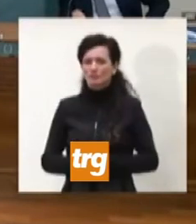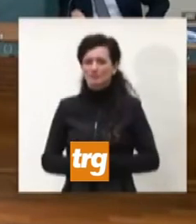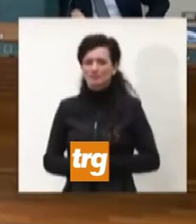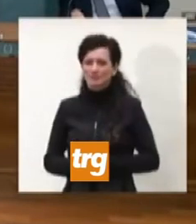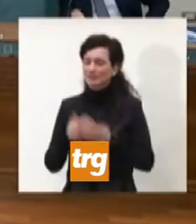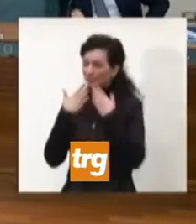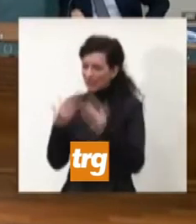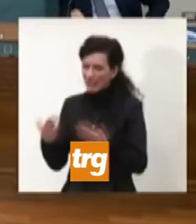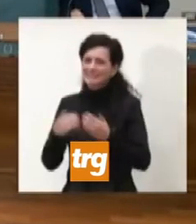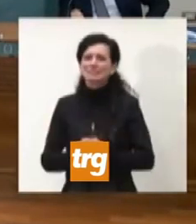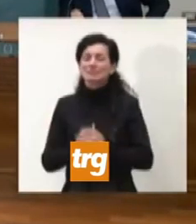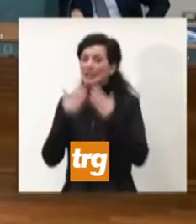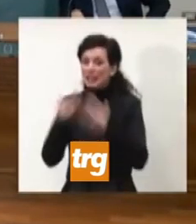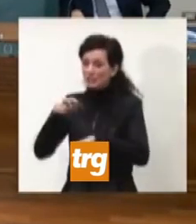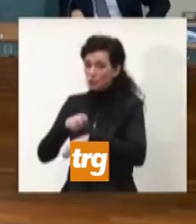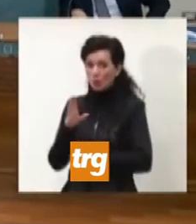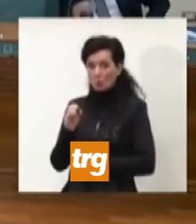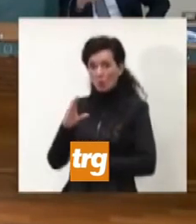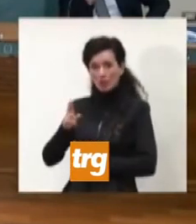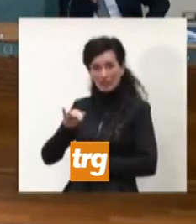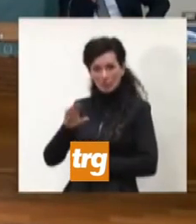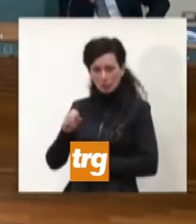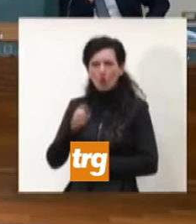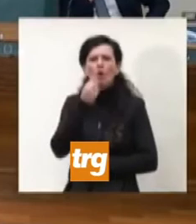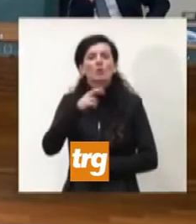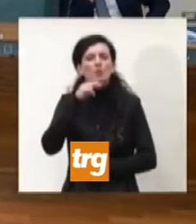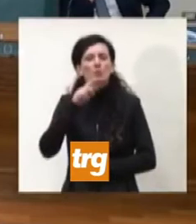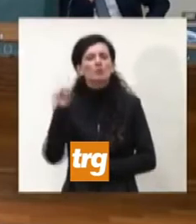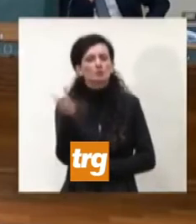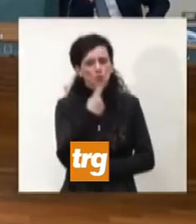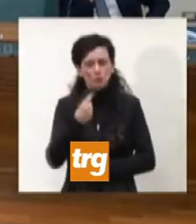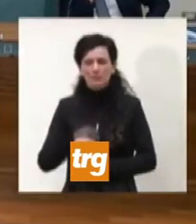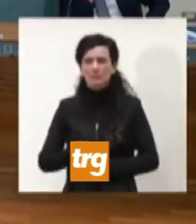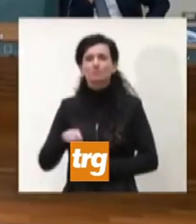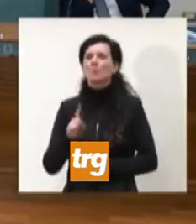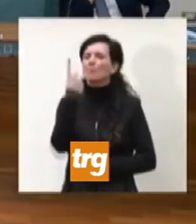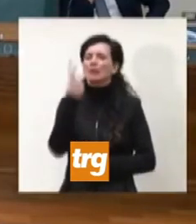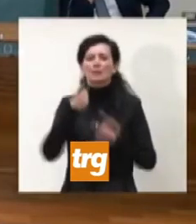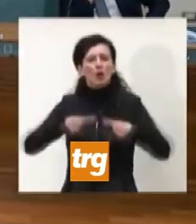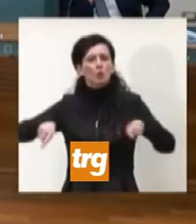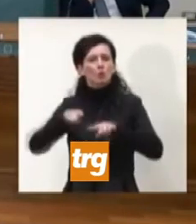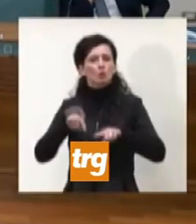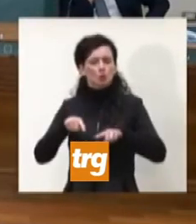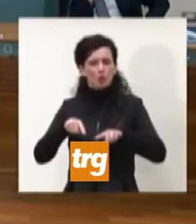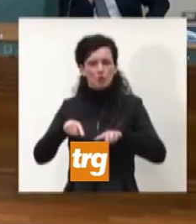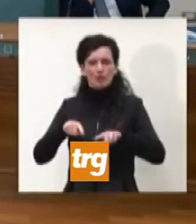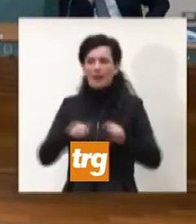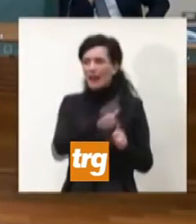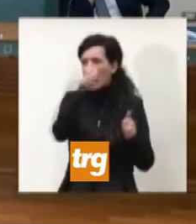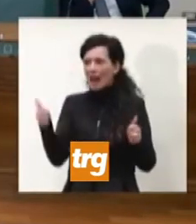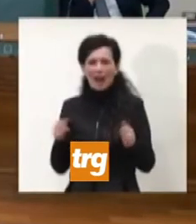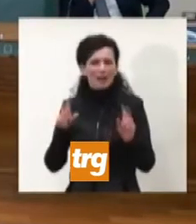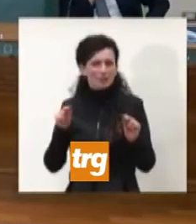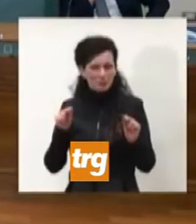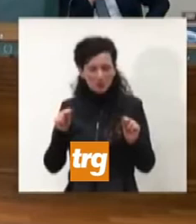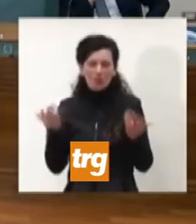in zona rossa e superiore a 1 per quella arancione. L'Umbria è a 1.01 come dato medio, ma ciò che il monitoraggio del Ministero prende